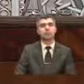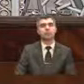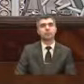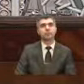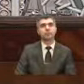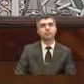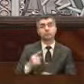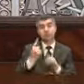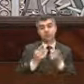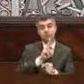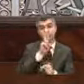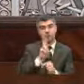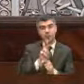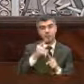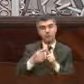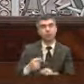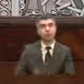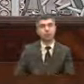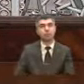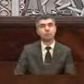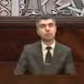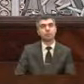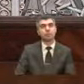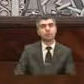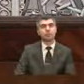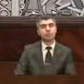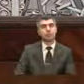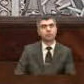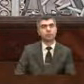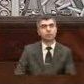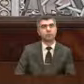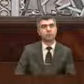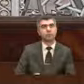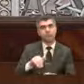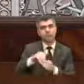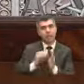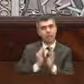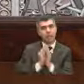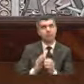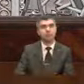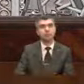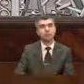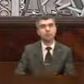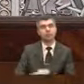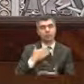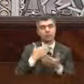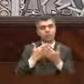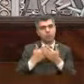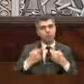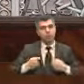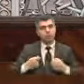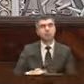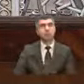شي تعقيب اضافي؟ تفضل السيد النائب من فريق العدالة والتنمية. شكرا السيد الرئيس. السيد